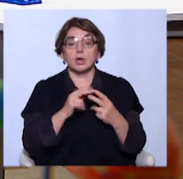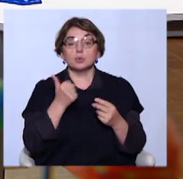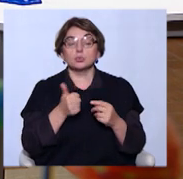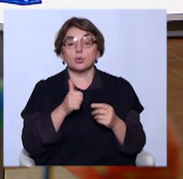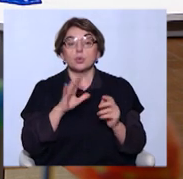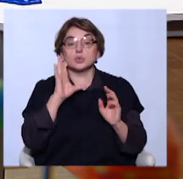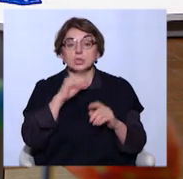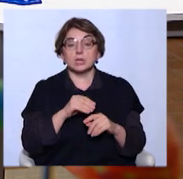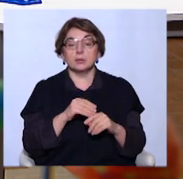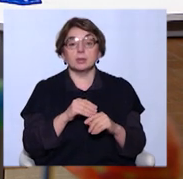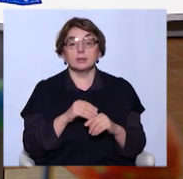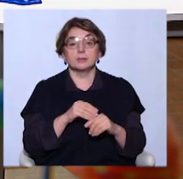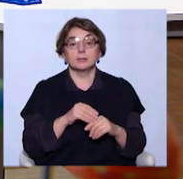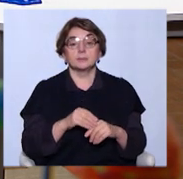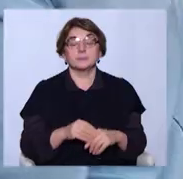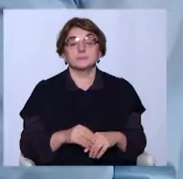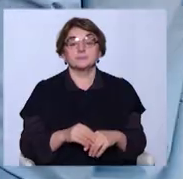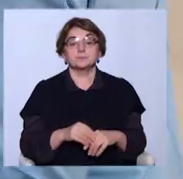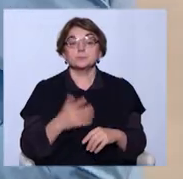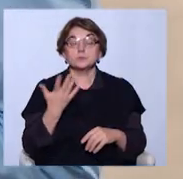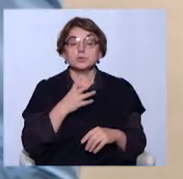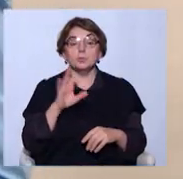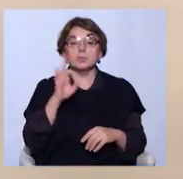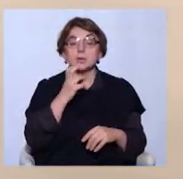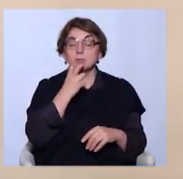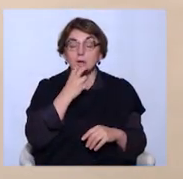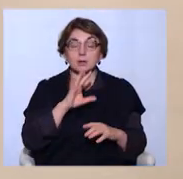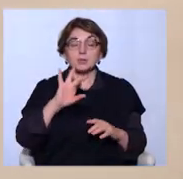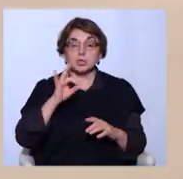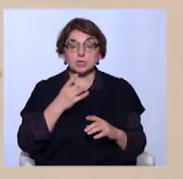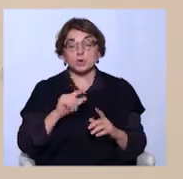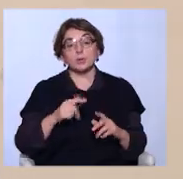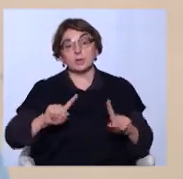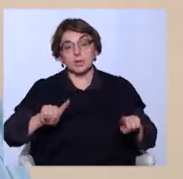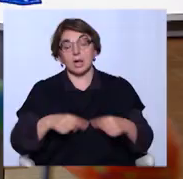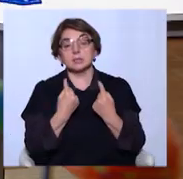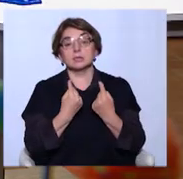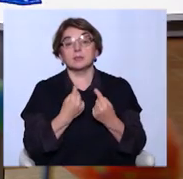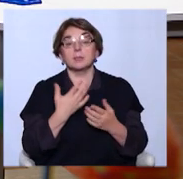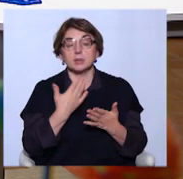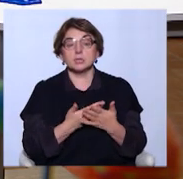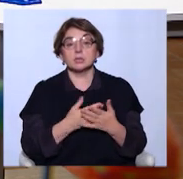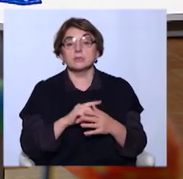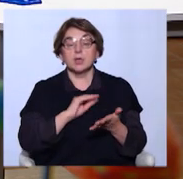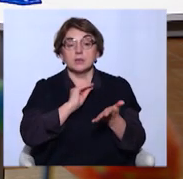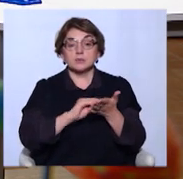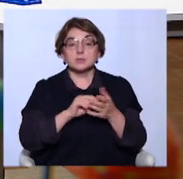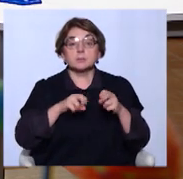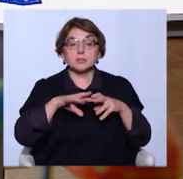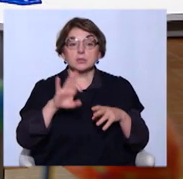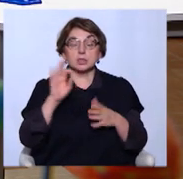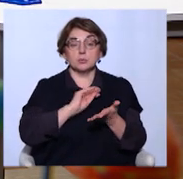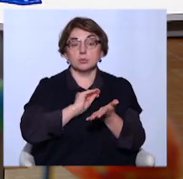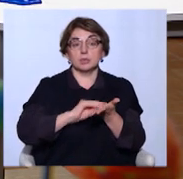თუ როგორ, რომელი ელემენტი იჟანგება და რომელი აღდგება. მაშ ასე წერთ